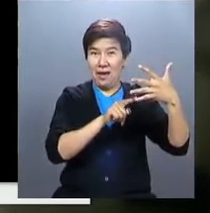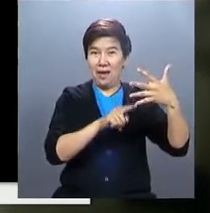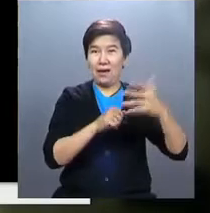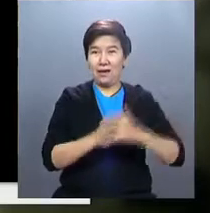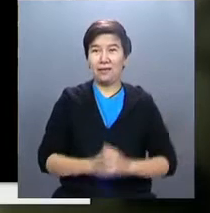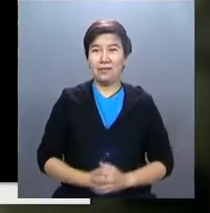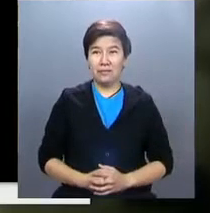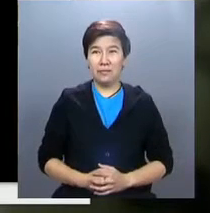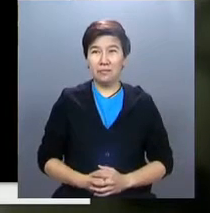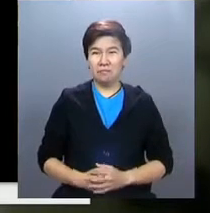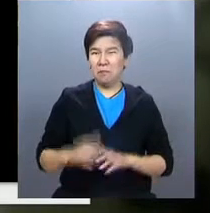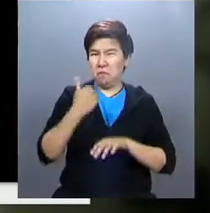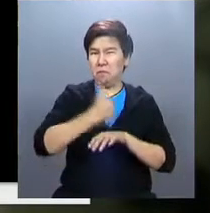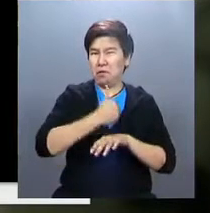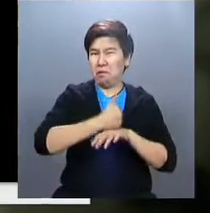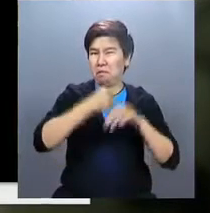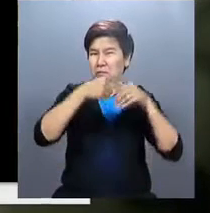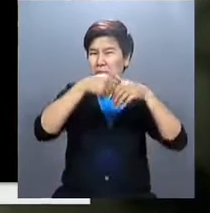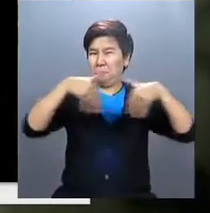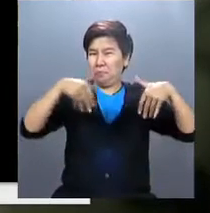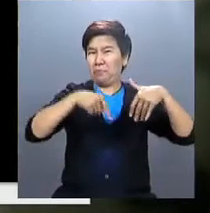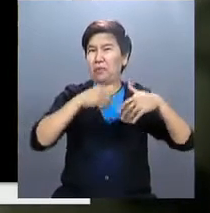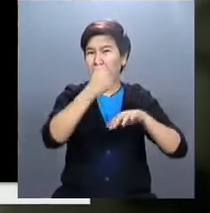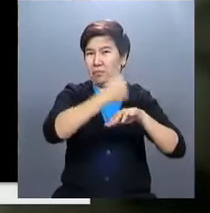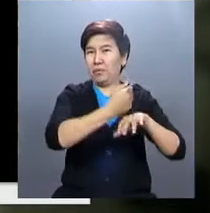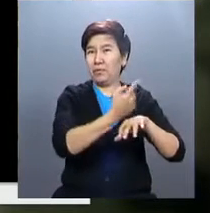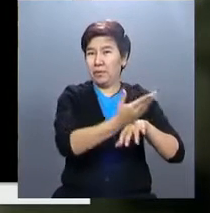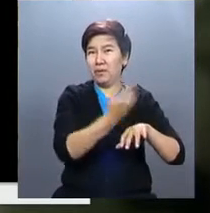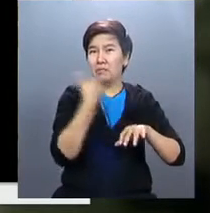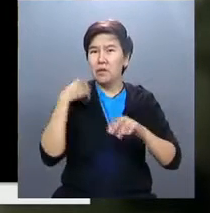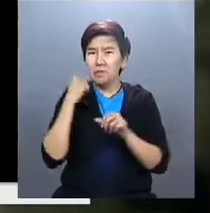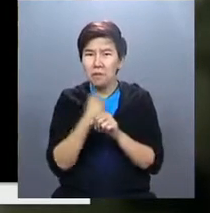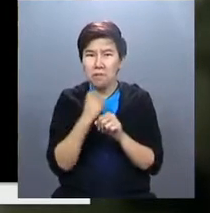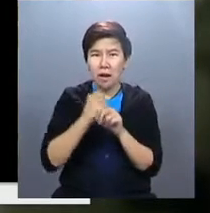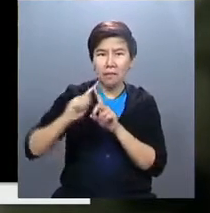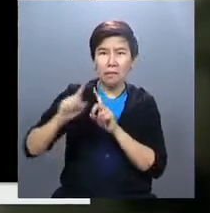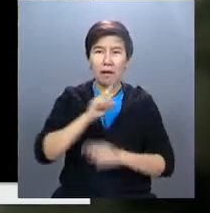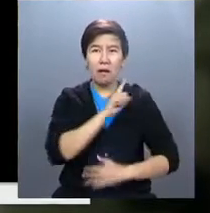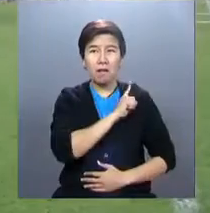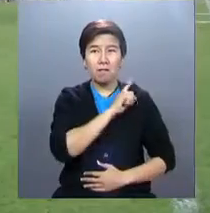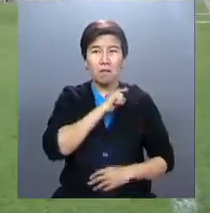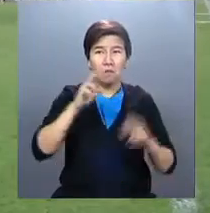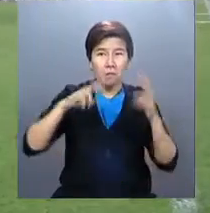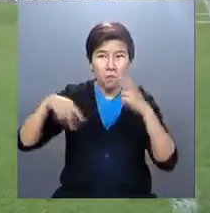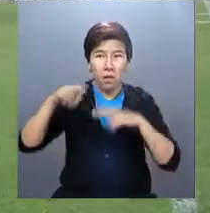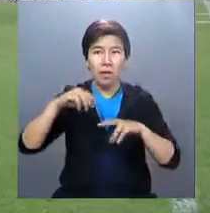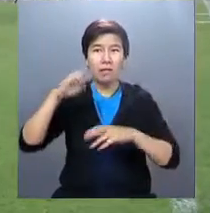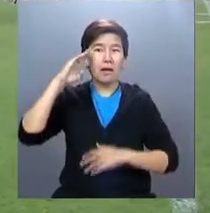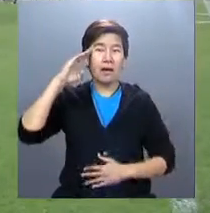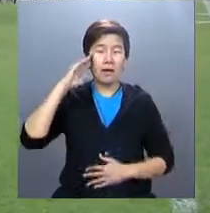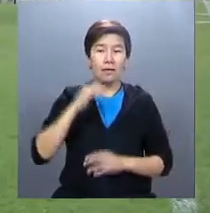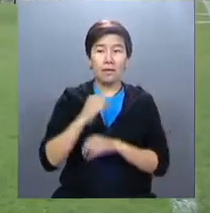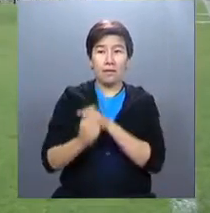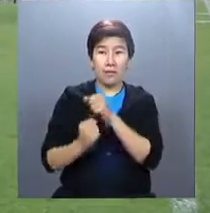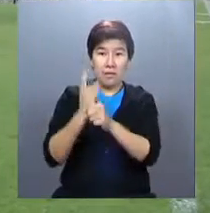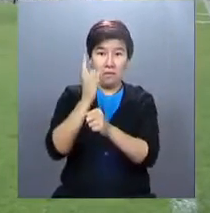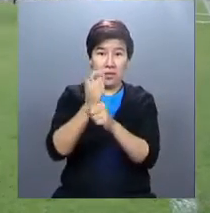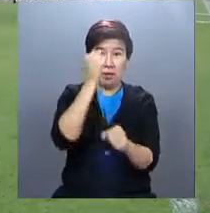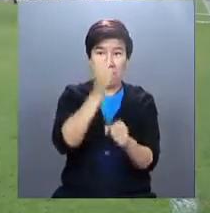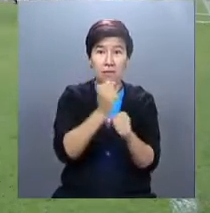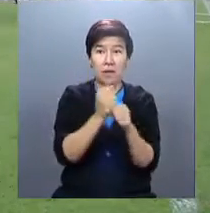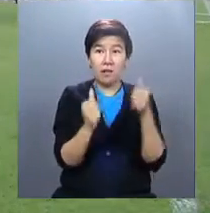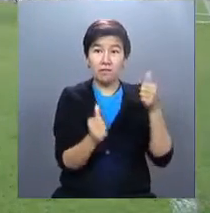ทหารบกให้ดูแลสายงานส่งกำลังบำรุงและกิจการพลเรือนเกือบ1ปีที่เข้ามาทำหน้าที่ผู้